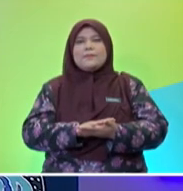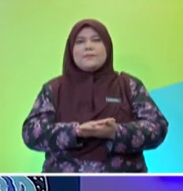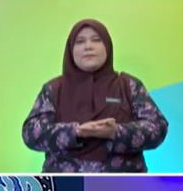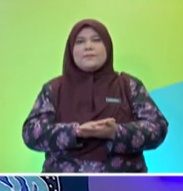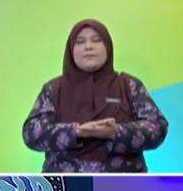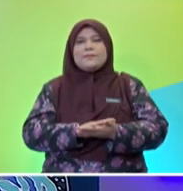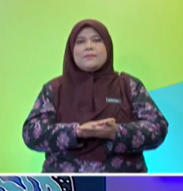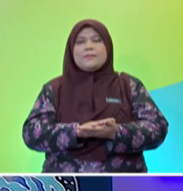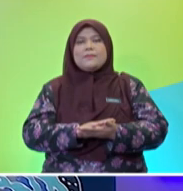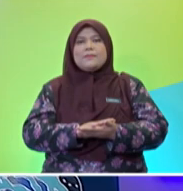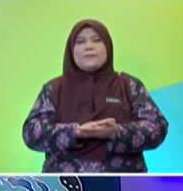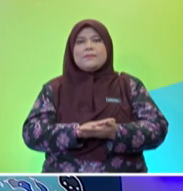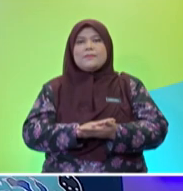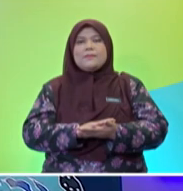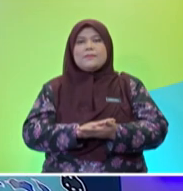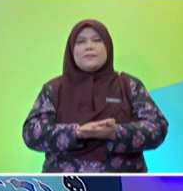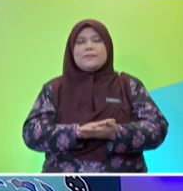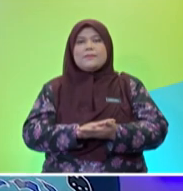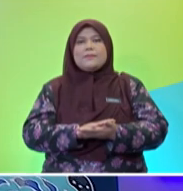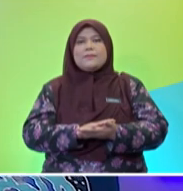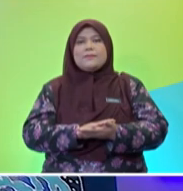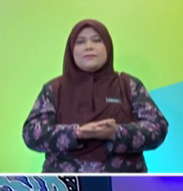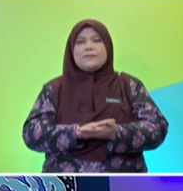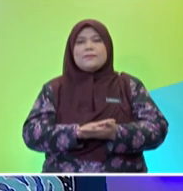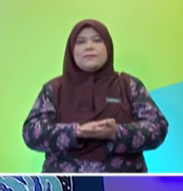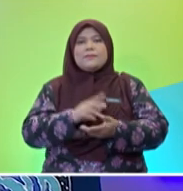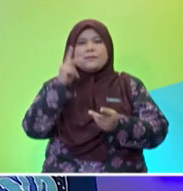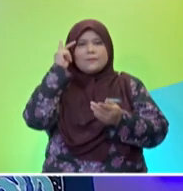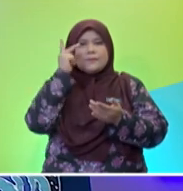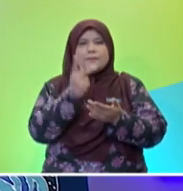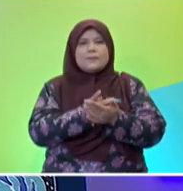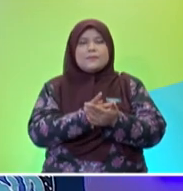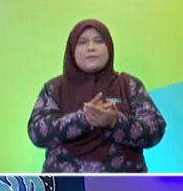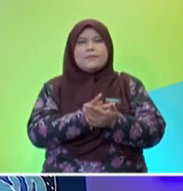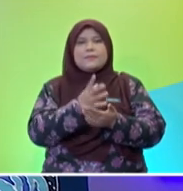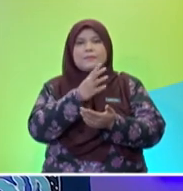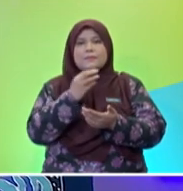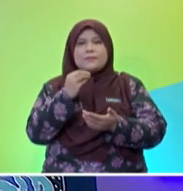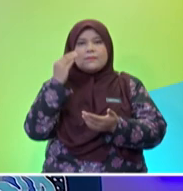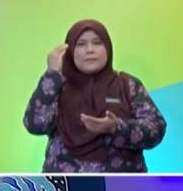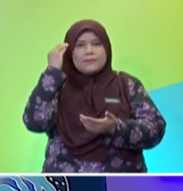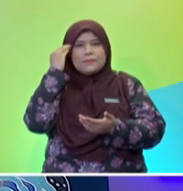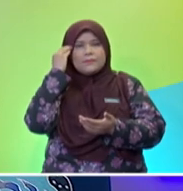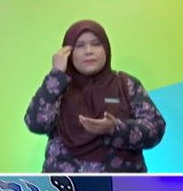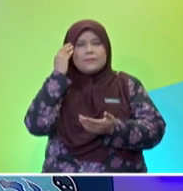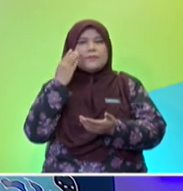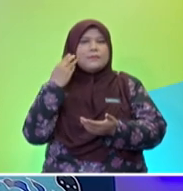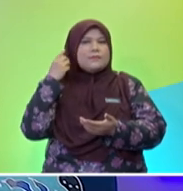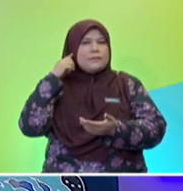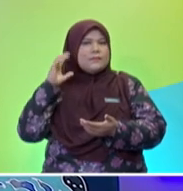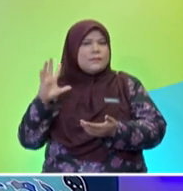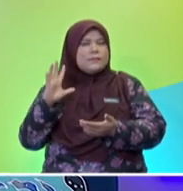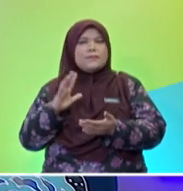komunikasi standar 2.2.1 yaitu mengenal mengecam bunyi-bunyi yang dihasilkan oleh